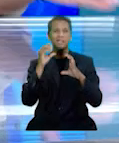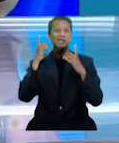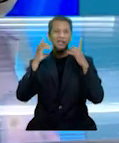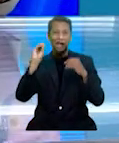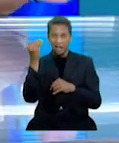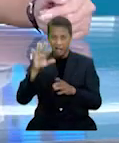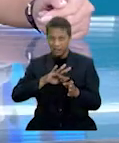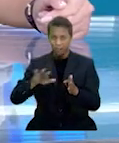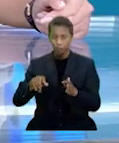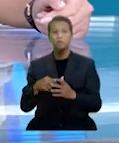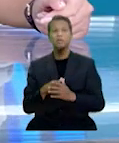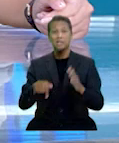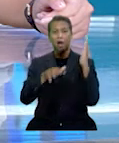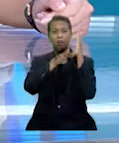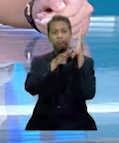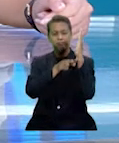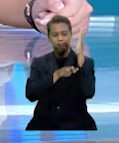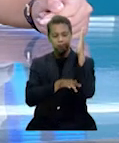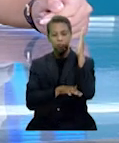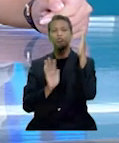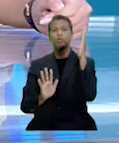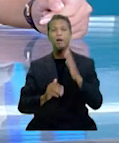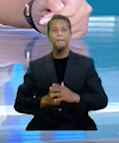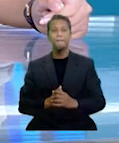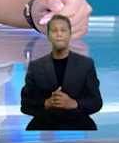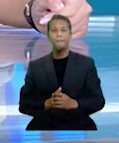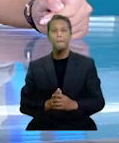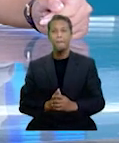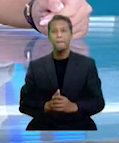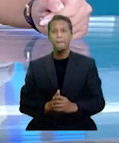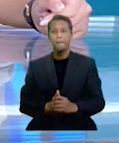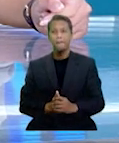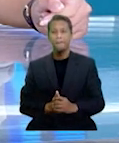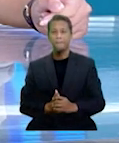Timur berangsur surut. Dan berikut laporan Salam Rahmat serta Bayu Lela Muda.